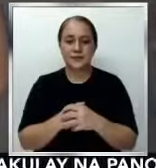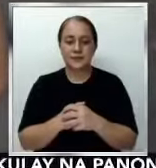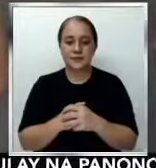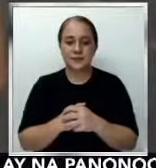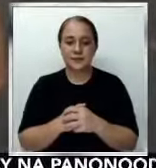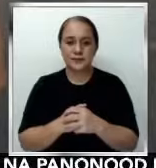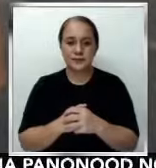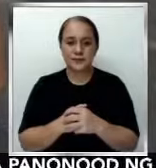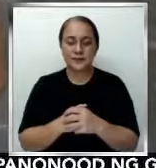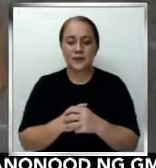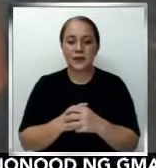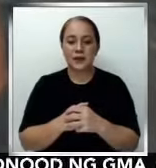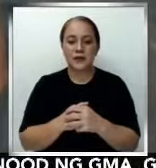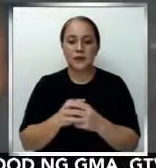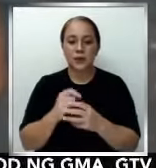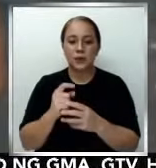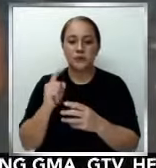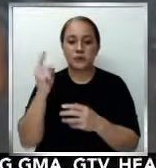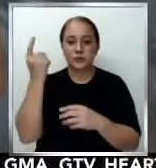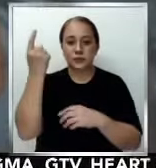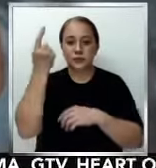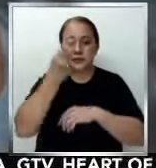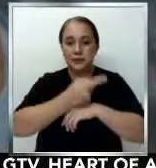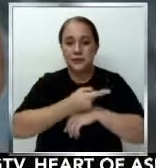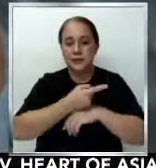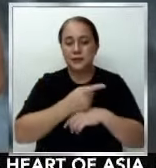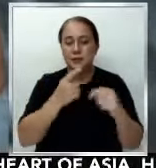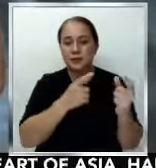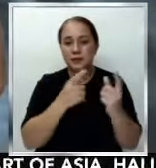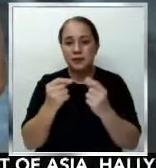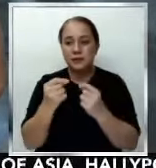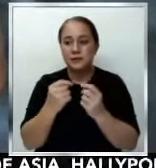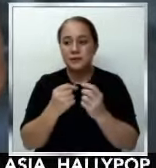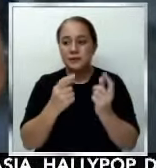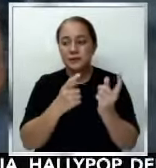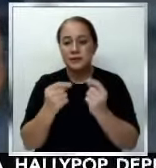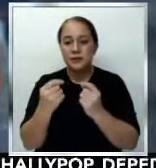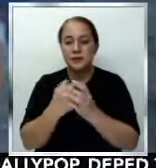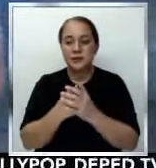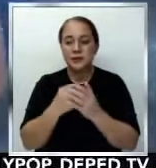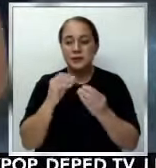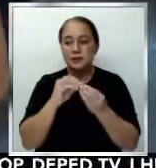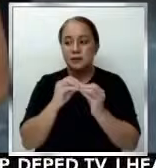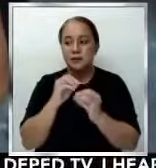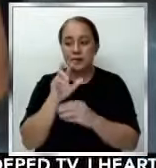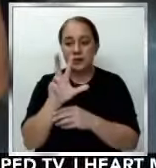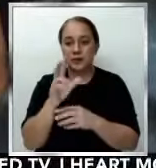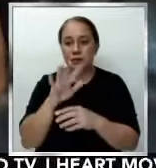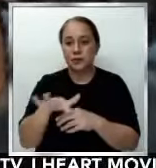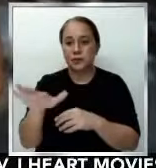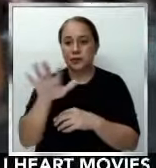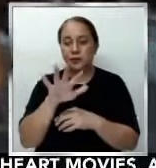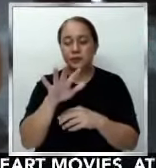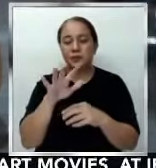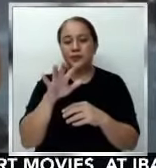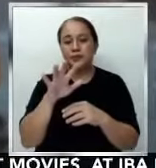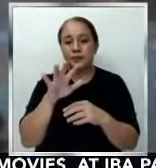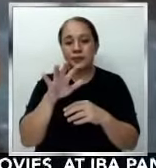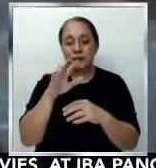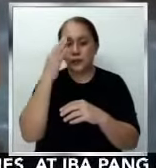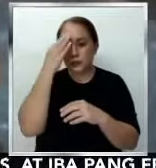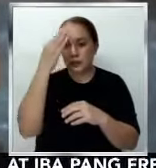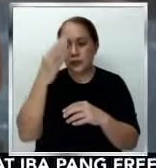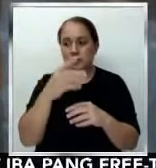Vicky, sa unang araw nga ng pagbatupad o pagkasasailalim sa Alert Level 3 ng buong probinsya ng Bulacan, ay mahigpit ang magbantay